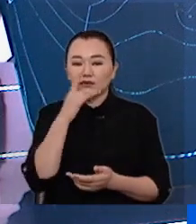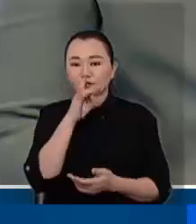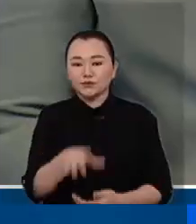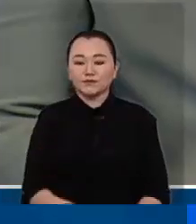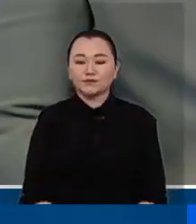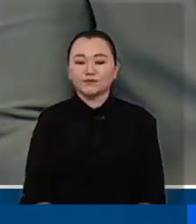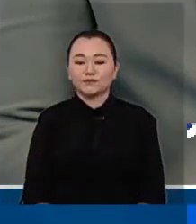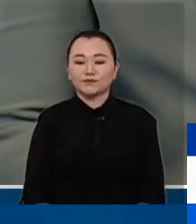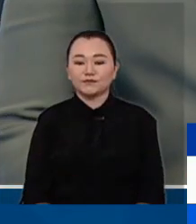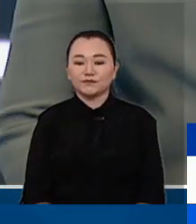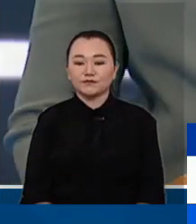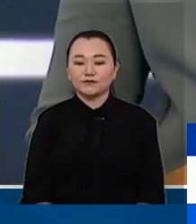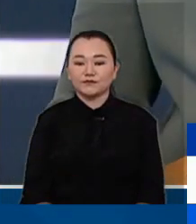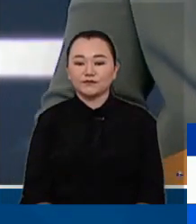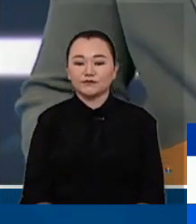соқпайды.